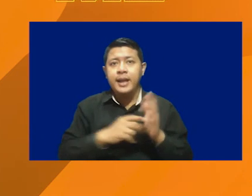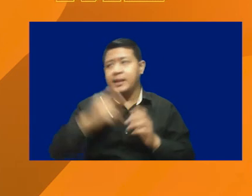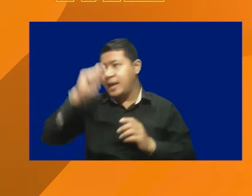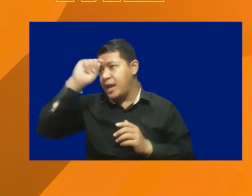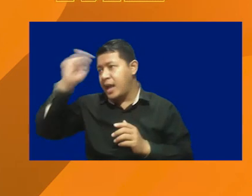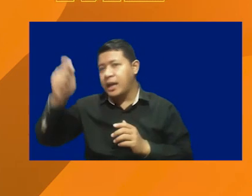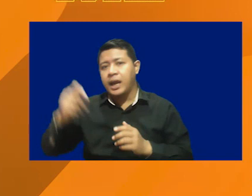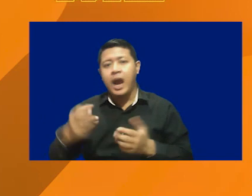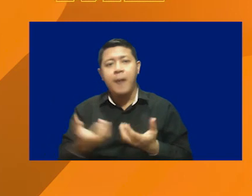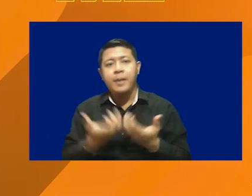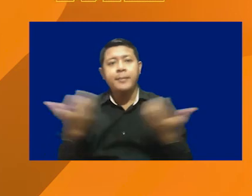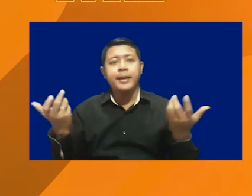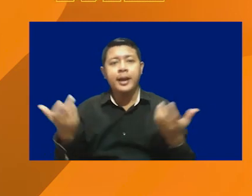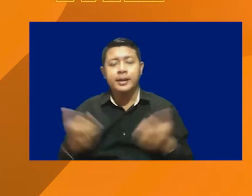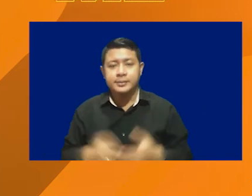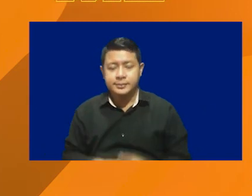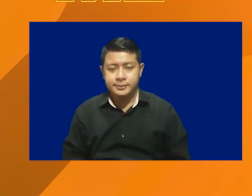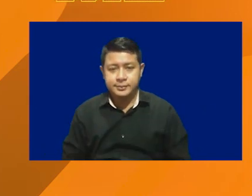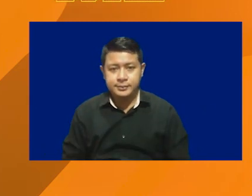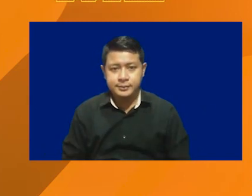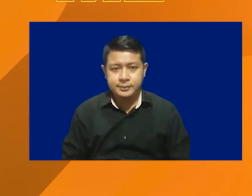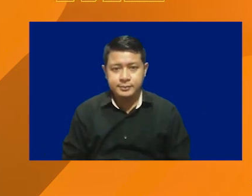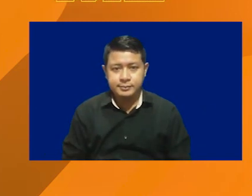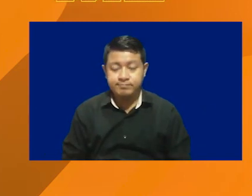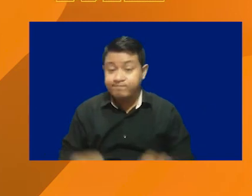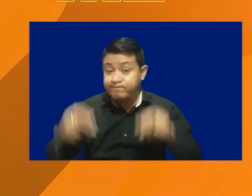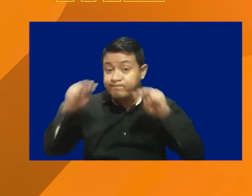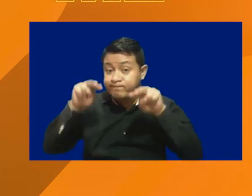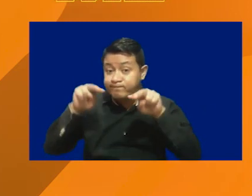bedanya tidak bernilai dan tidak dihargai?